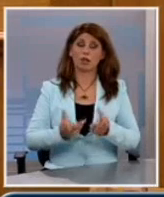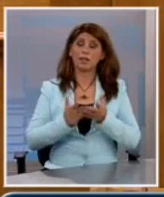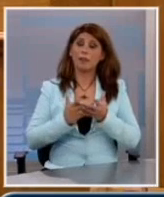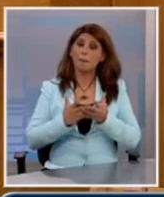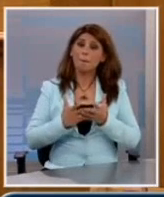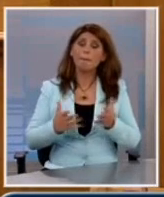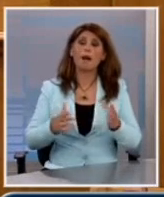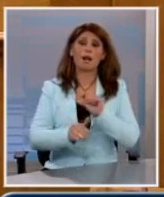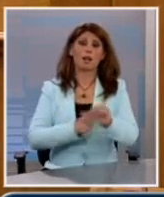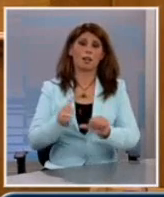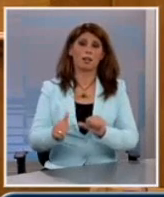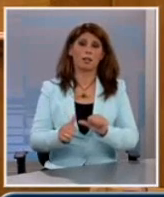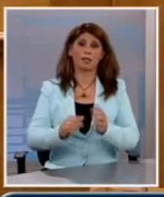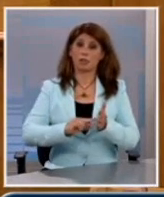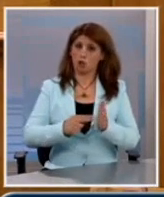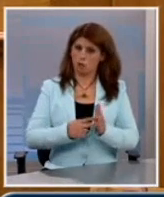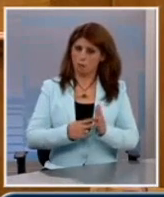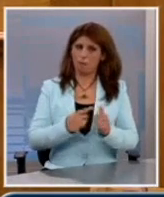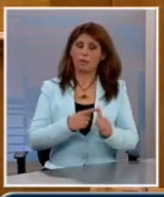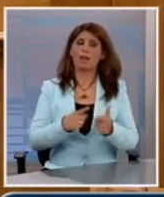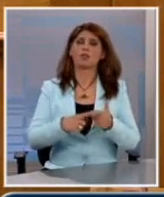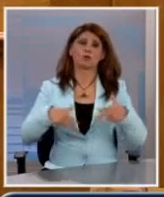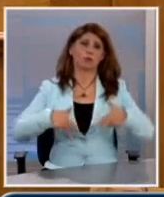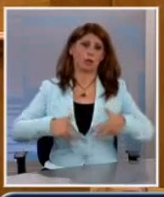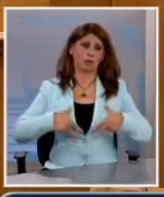μεγάλες τομές στην οικονομία, στο κράτος.